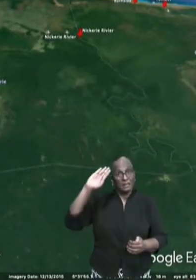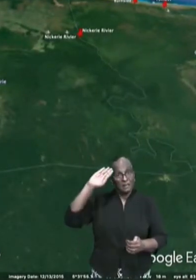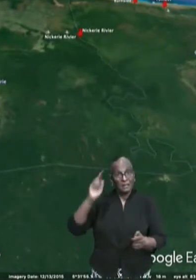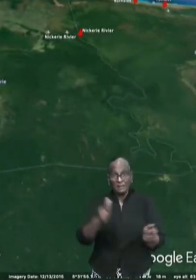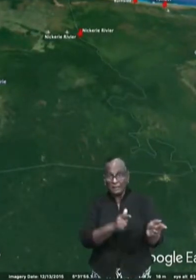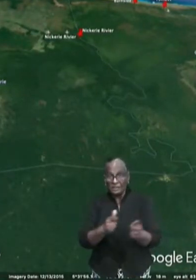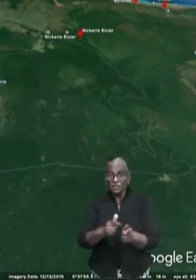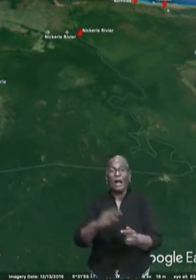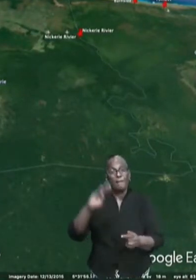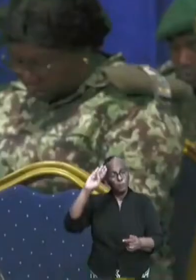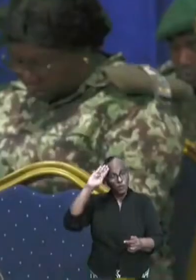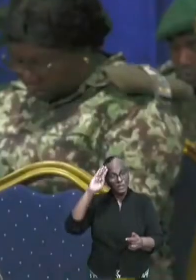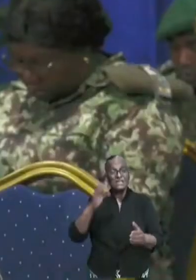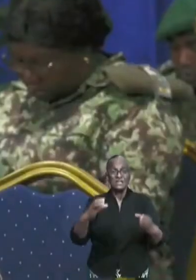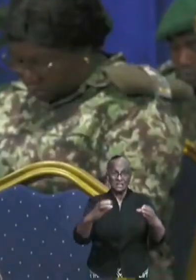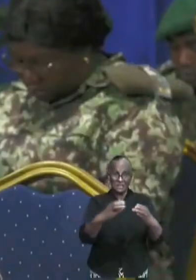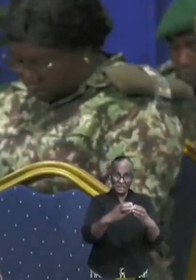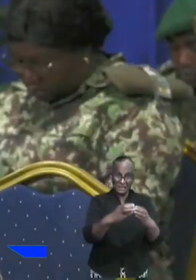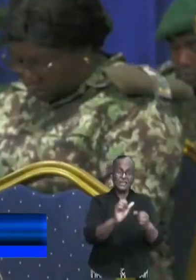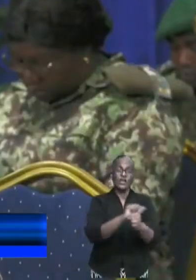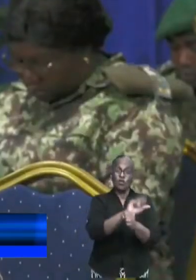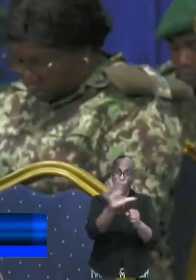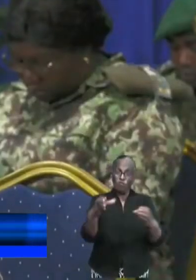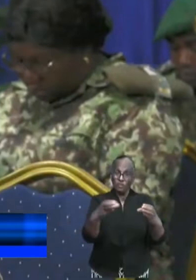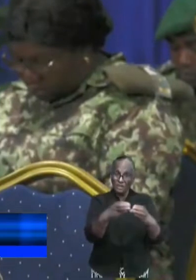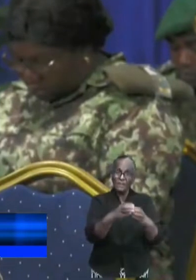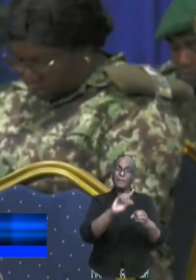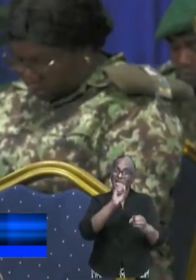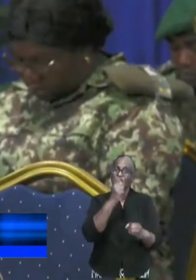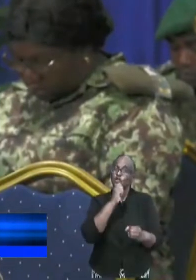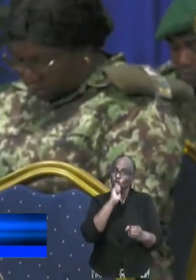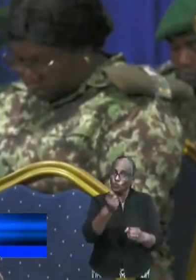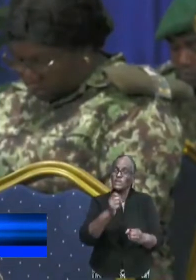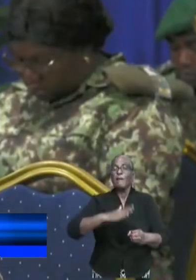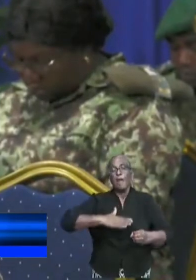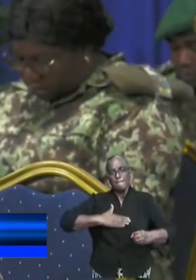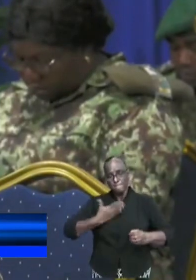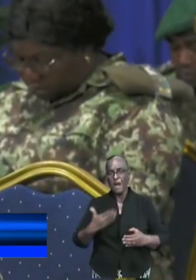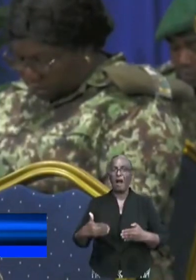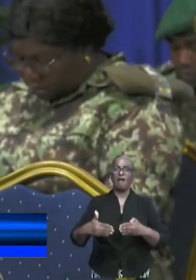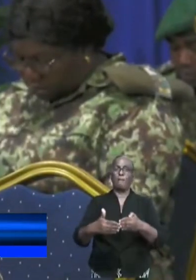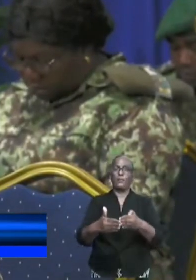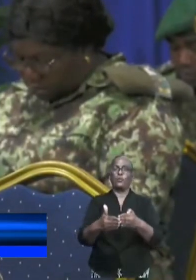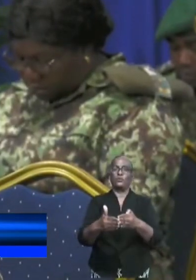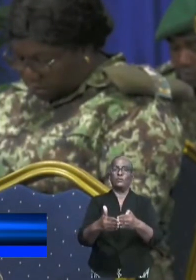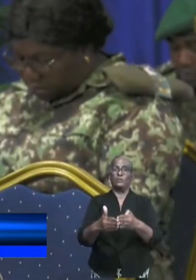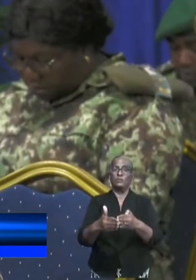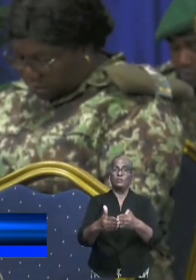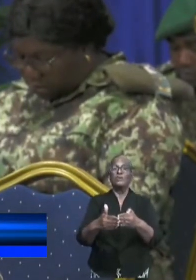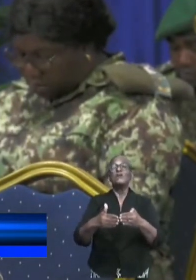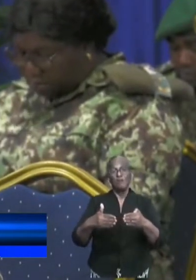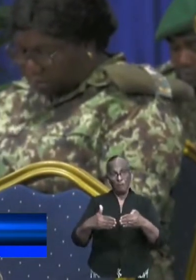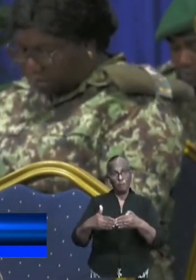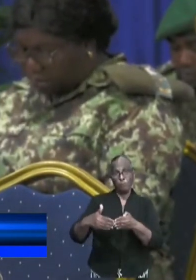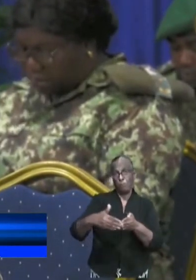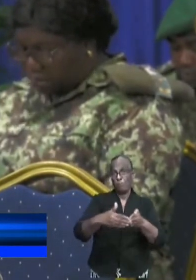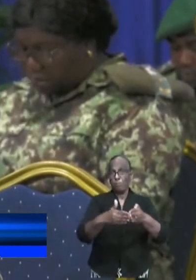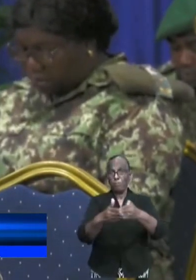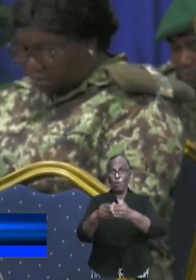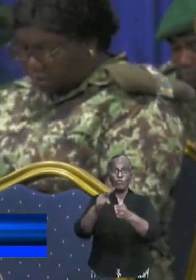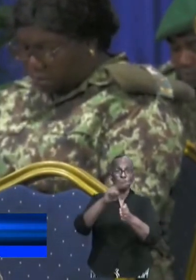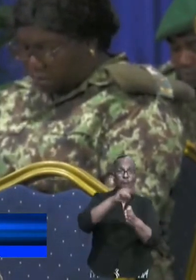COVID Management Team. Dus op de Quarantainrivier zijn er dus ook van de rivierpatrouilles